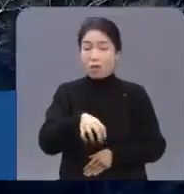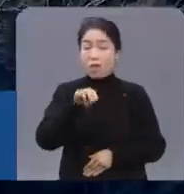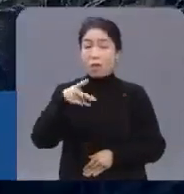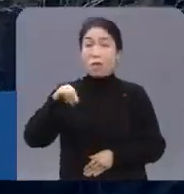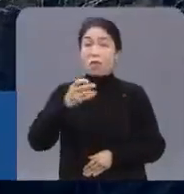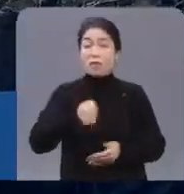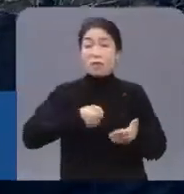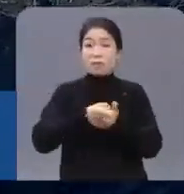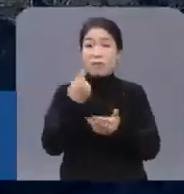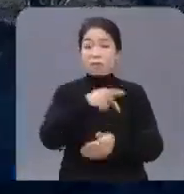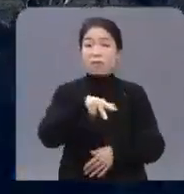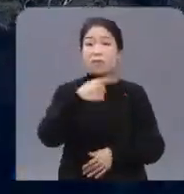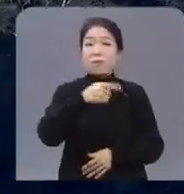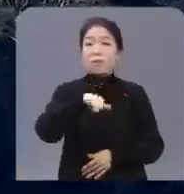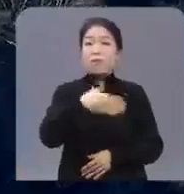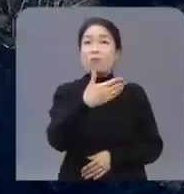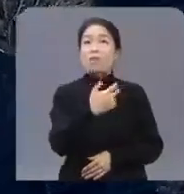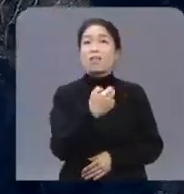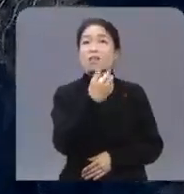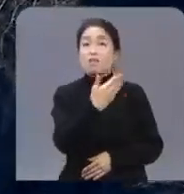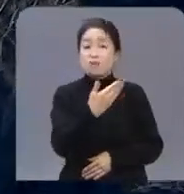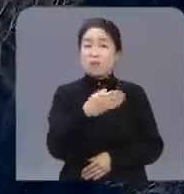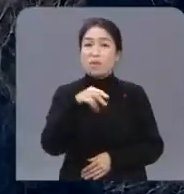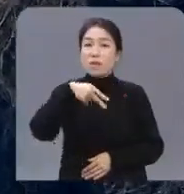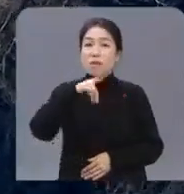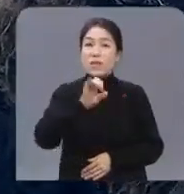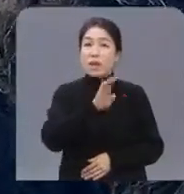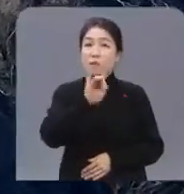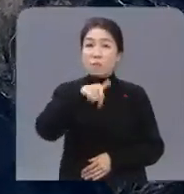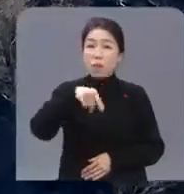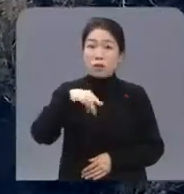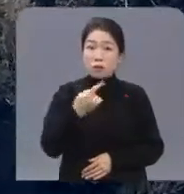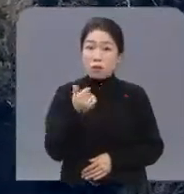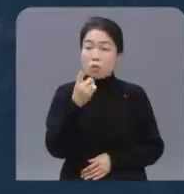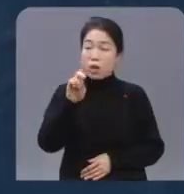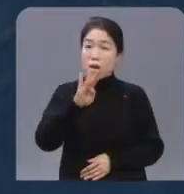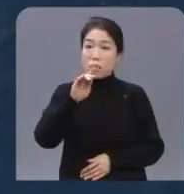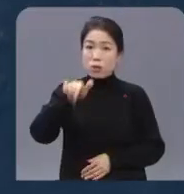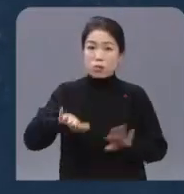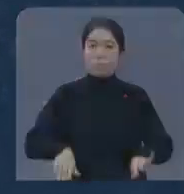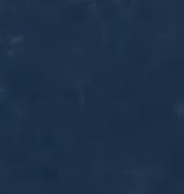1979년 상백도 하백도 일원에 이어 두 번째입니다